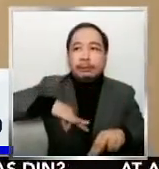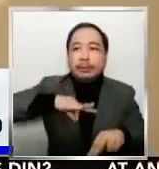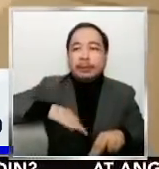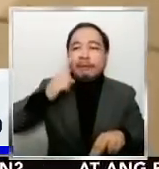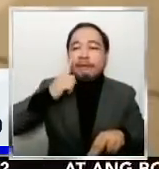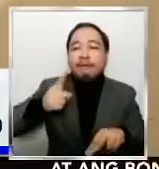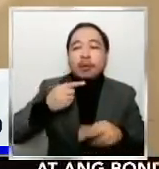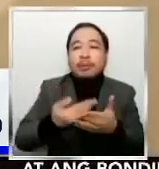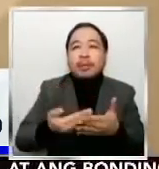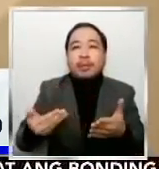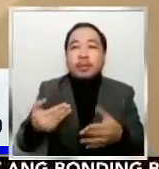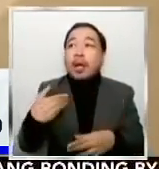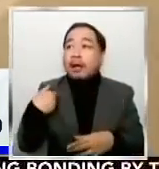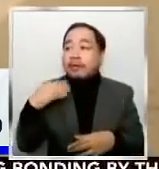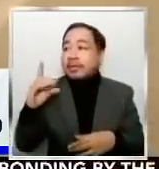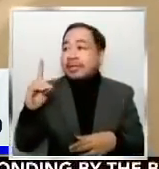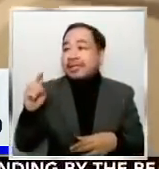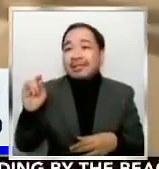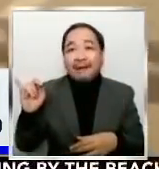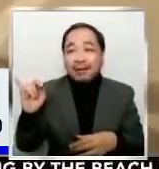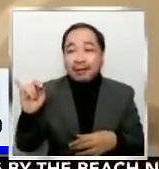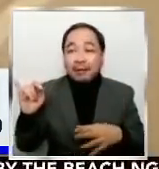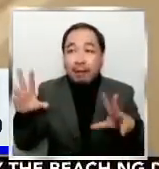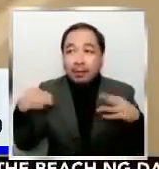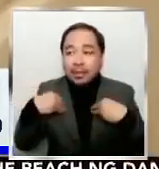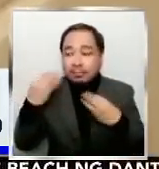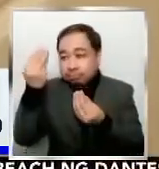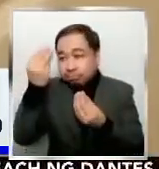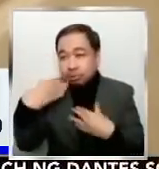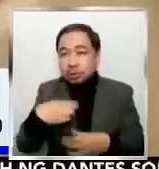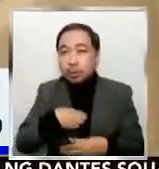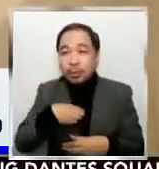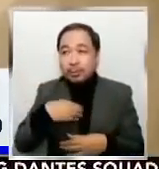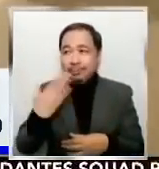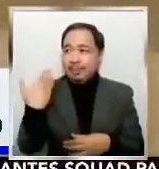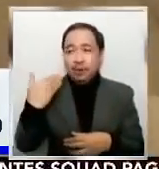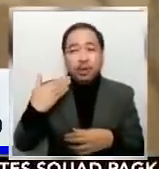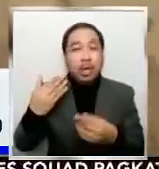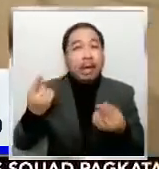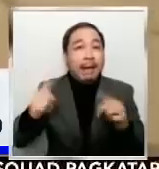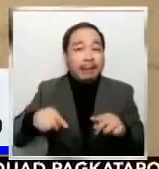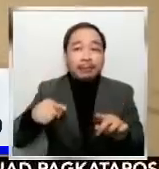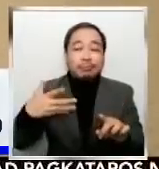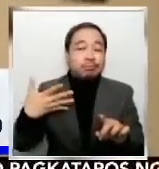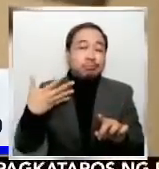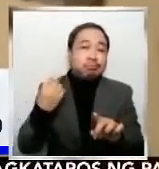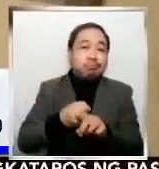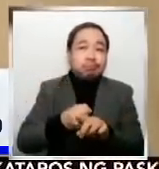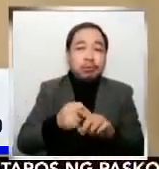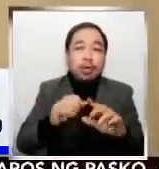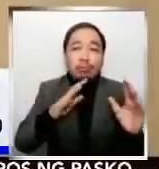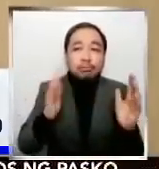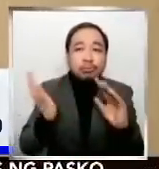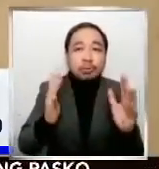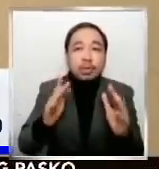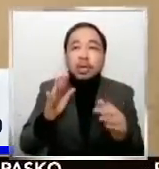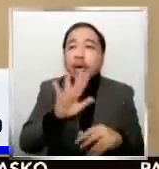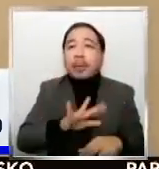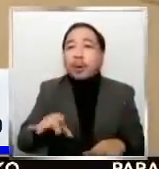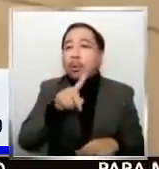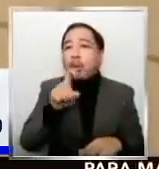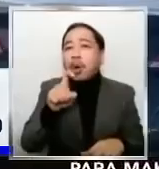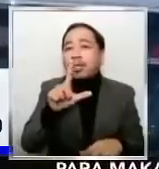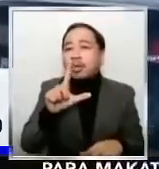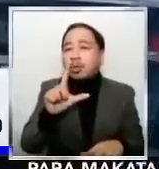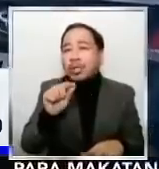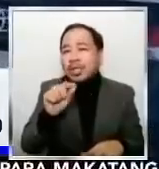DTI halimbawa, noong mga unang araw matapos manalasa ang bagyo, pumalo sa 120 hanggang 180 pesos ang kada litro ng